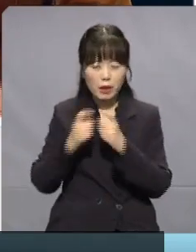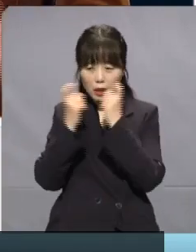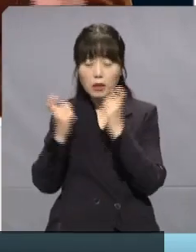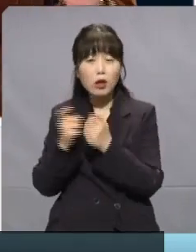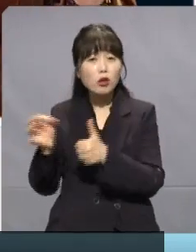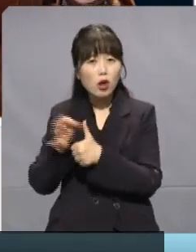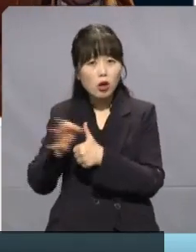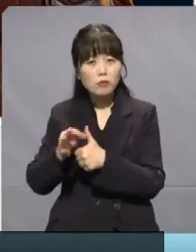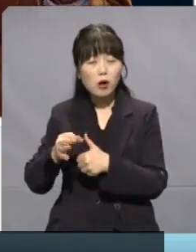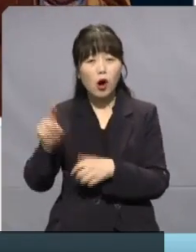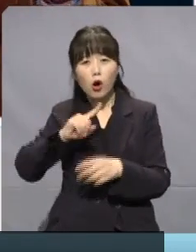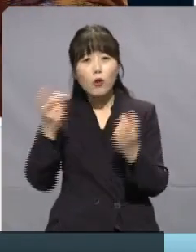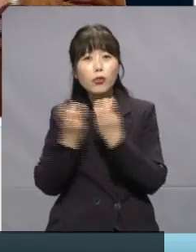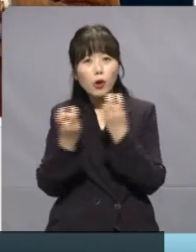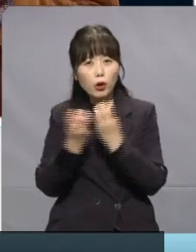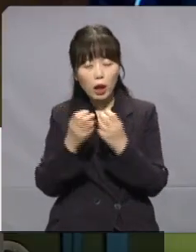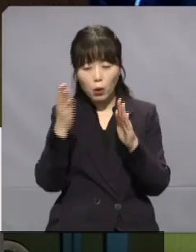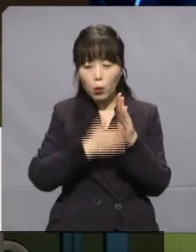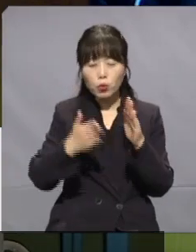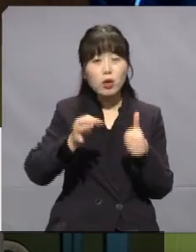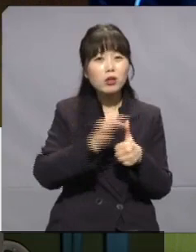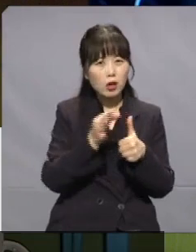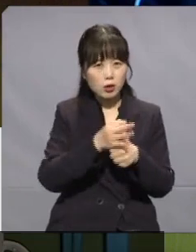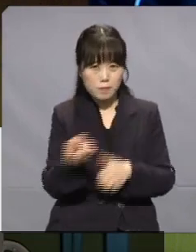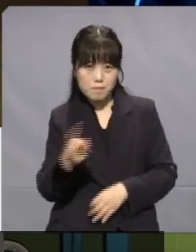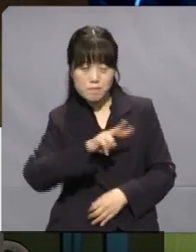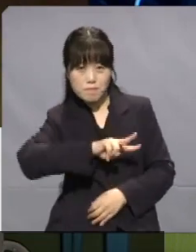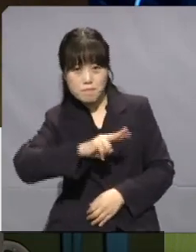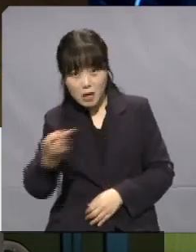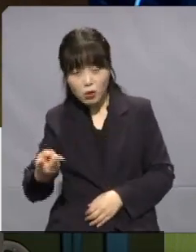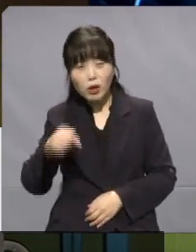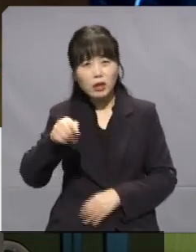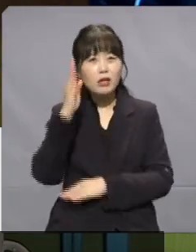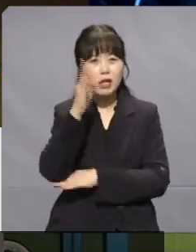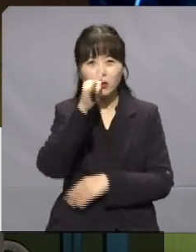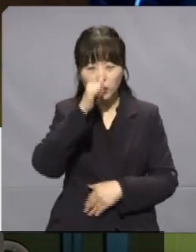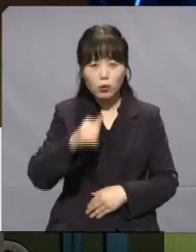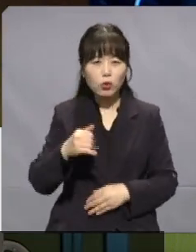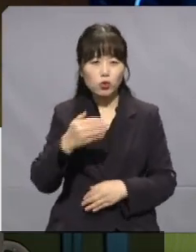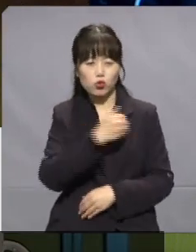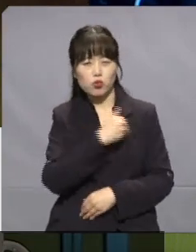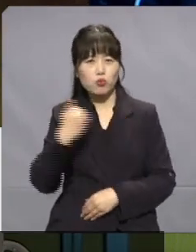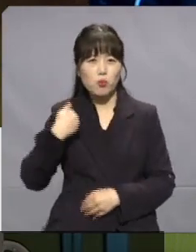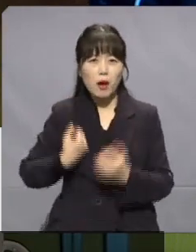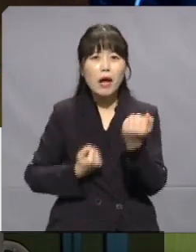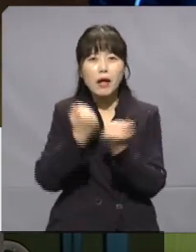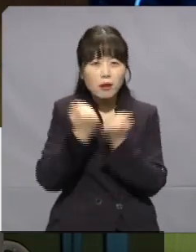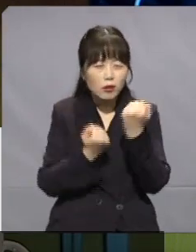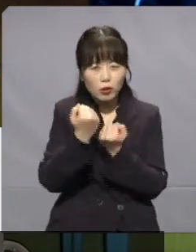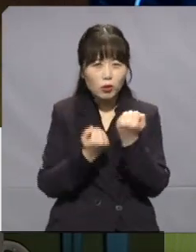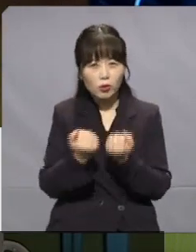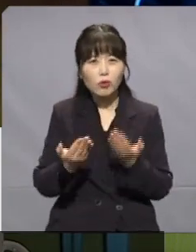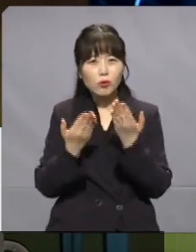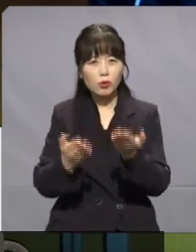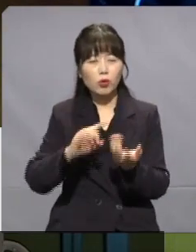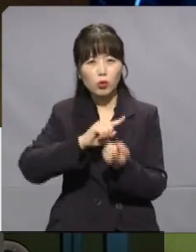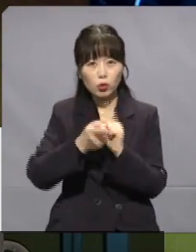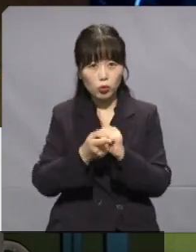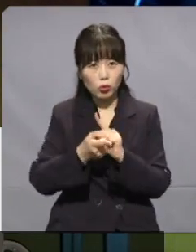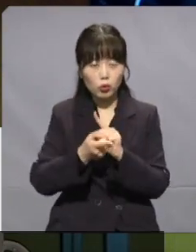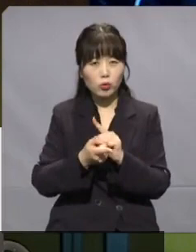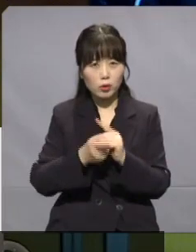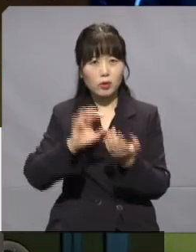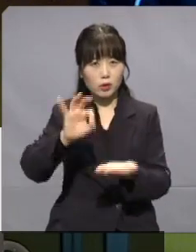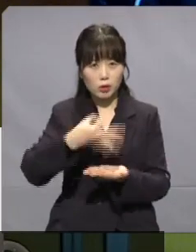사정연금을 어떻게 하면 공적연금으로 끌어들 것이냐 하는 부분들 그리고 국민들 충분하게 설득할 수 있는 어떤 소득 대체율 이런